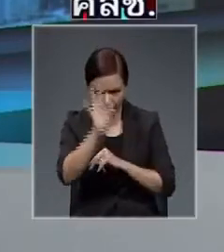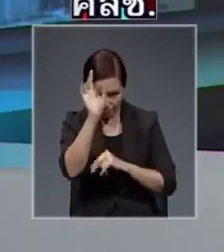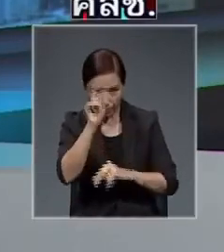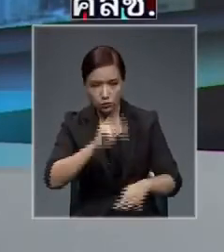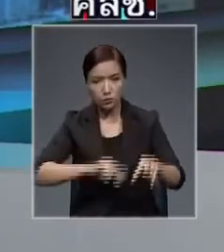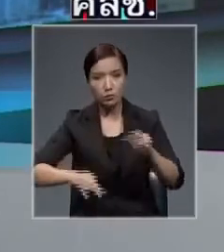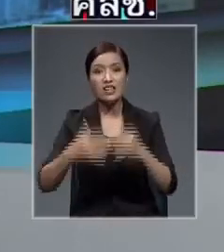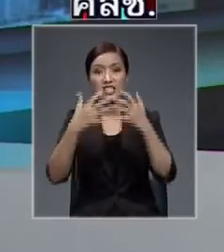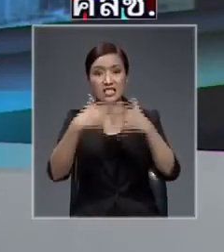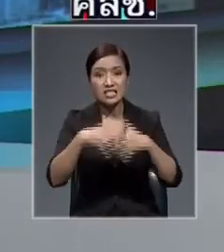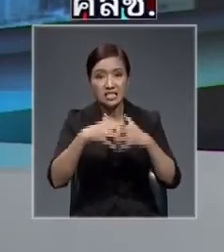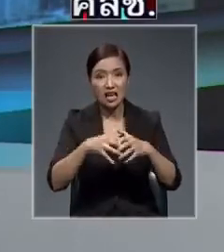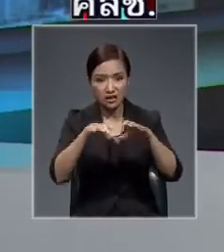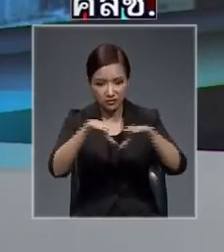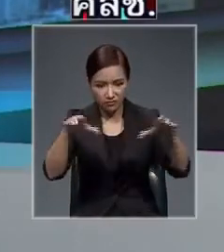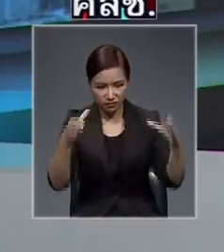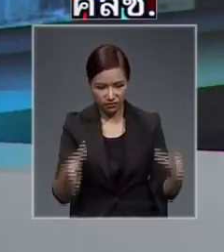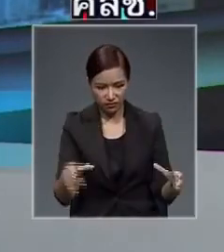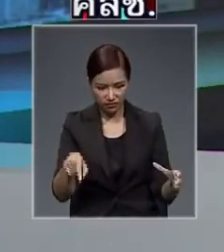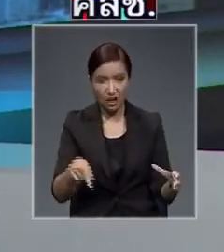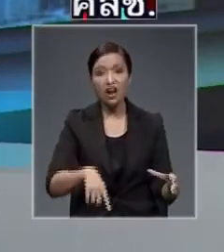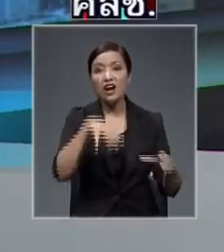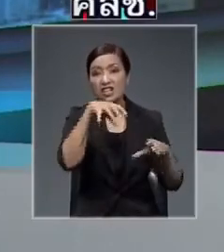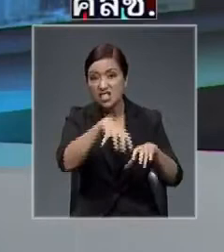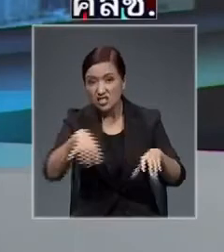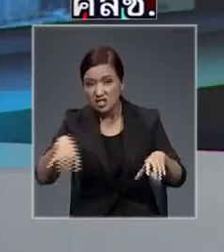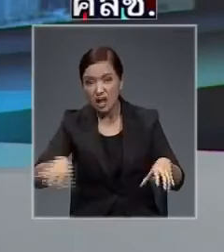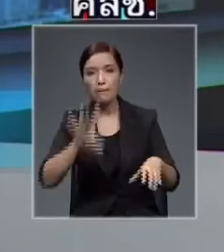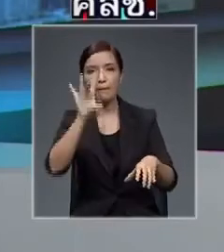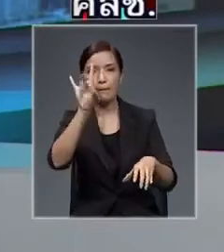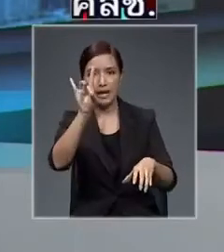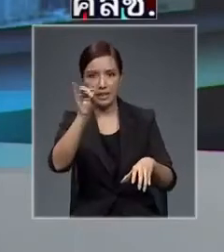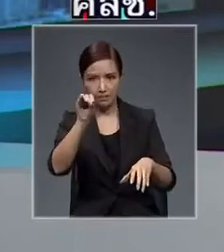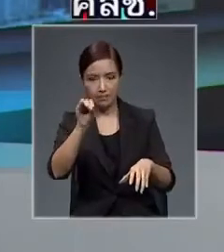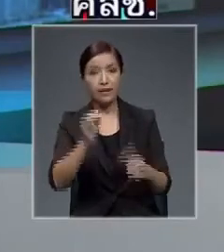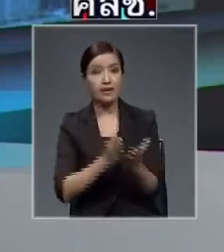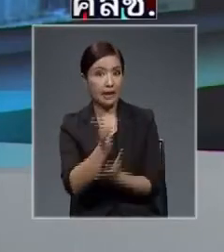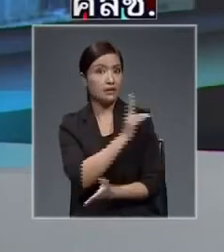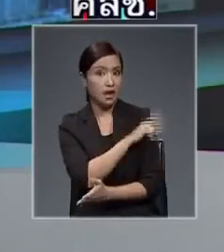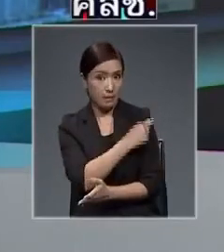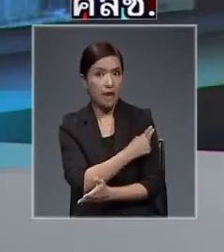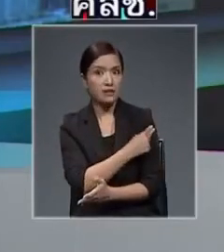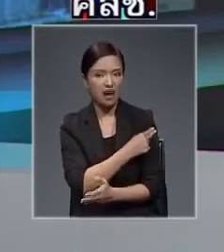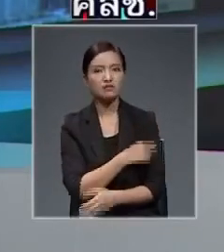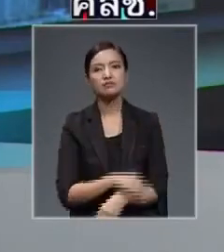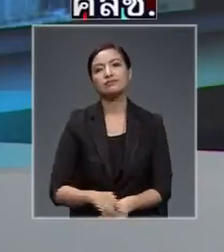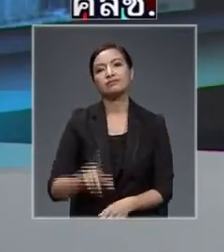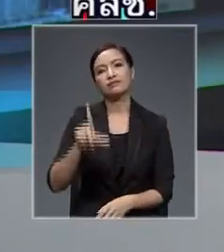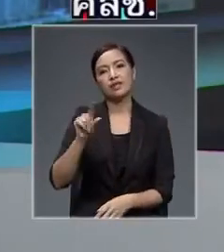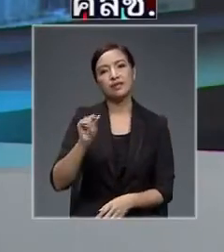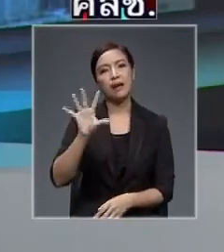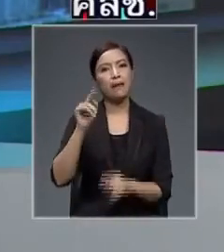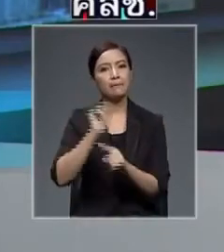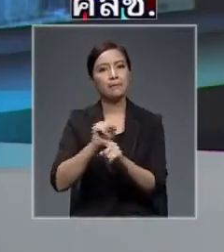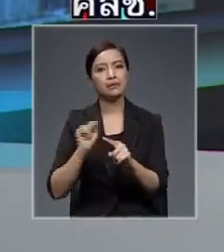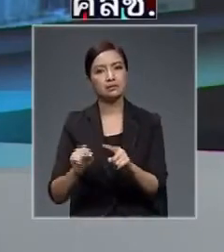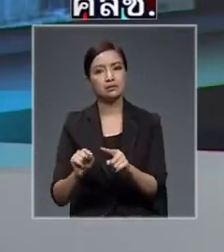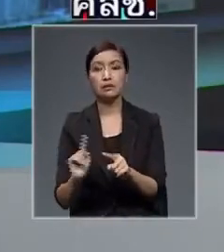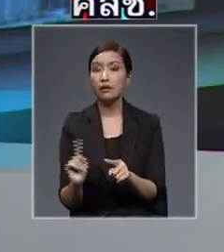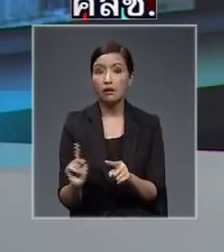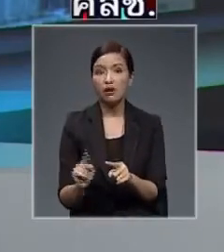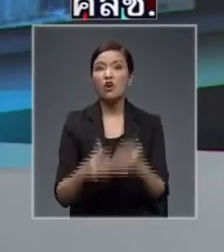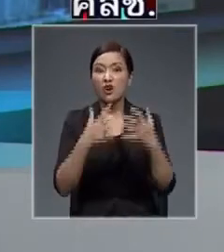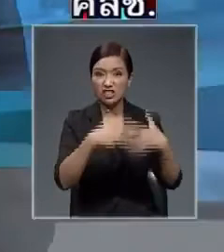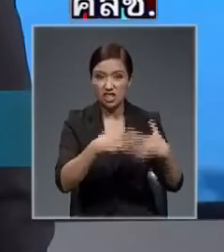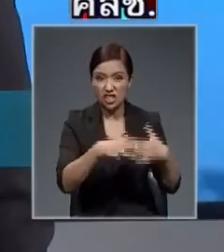รังสีเนี่ยค่ะทางด้านการแพทย์80เครื่องด้วยกันนะคะพบว่าเกือบ 25%นะคะของเ